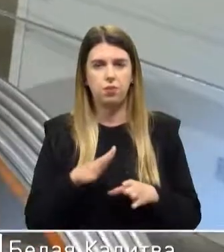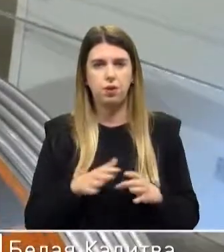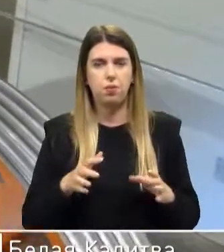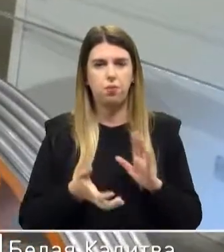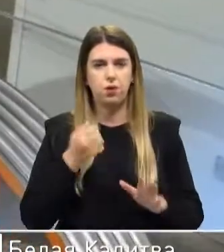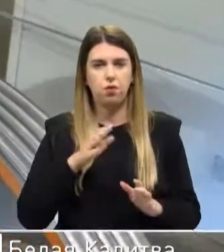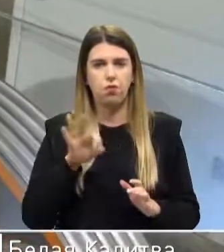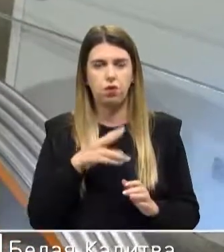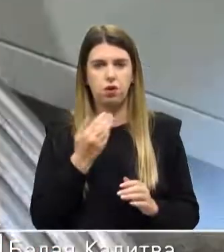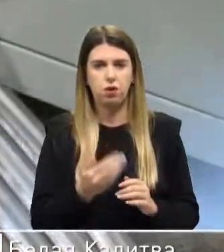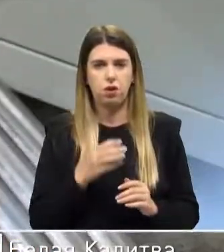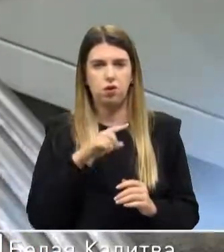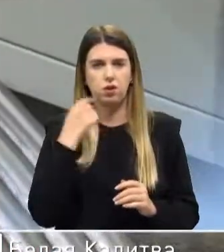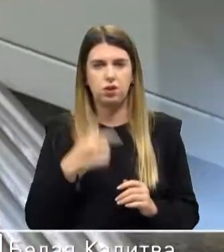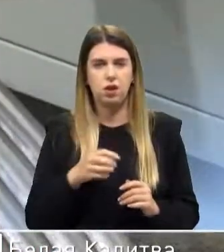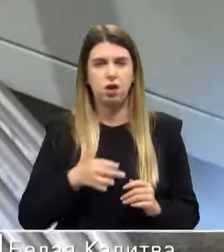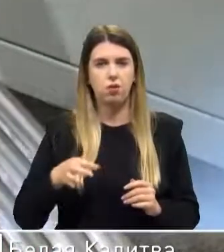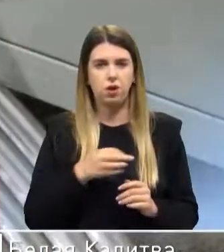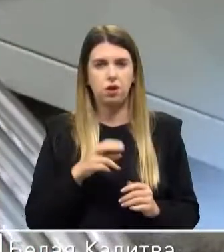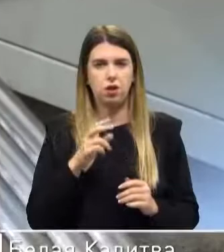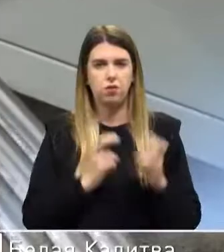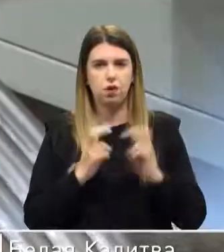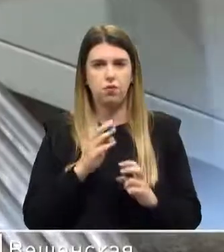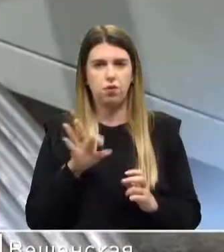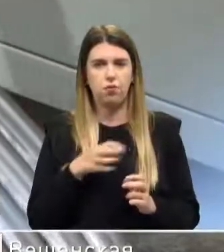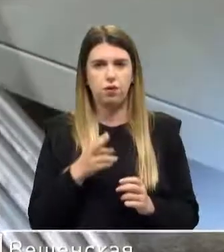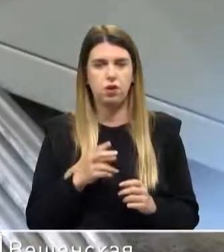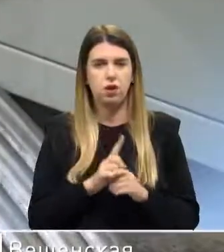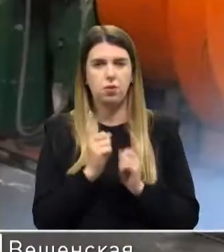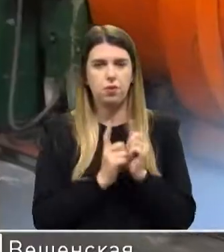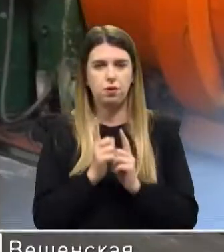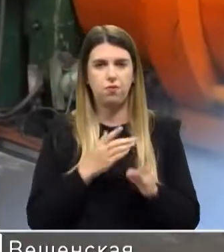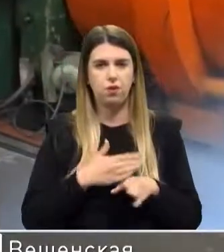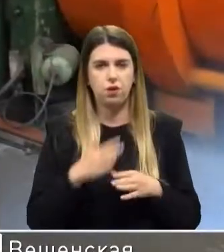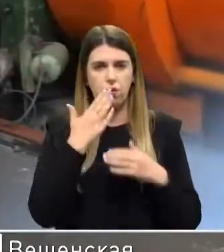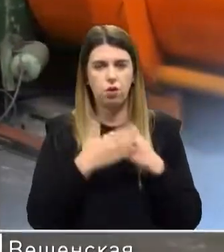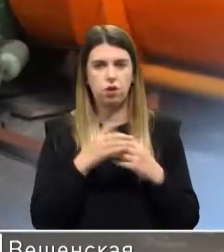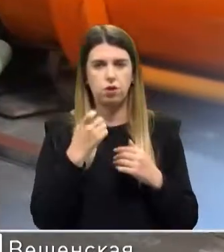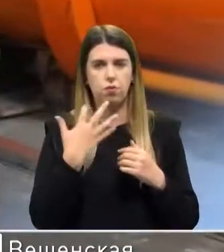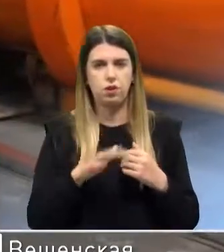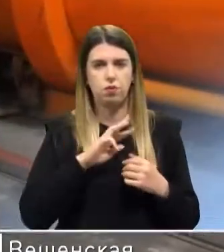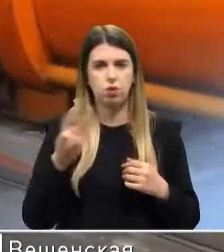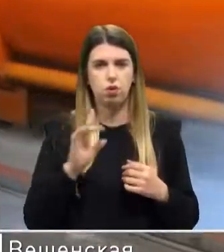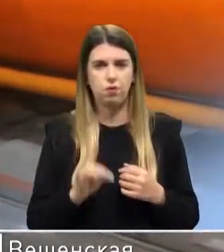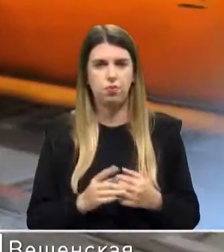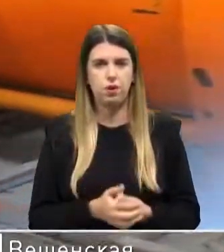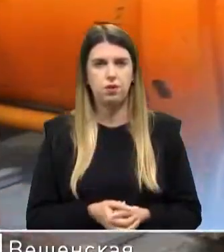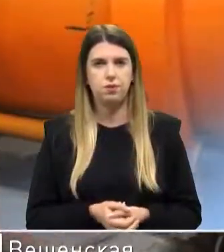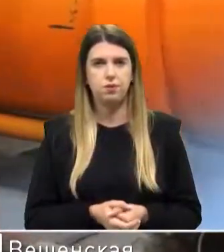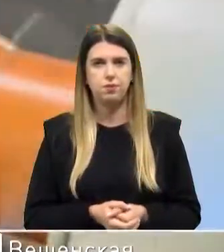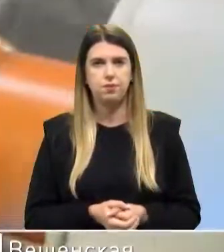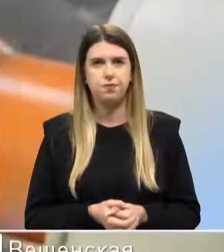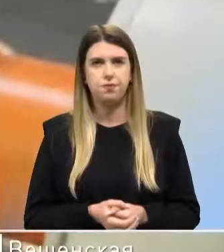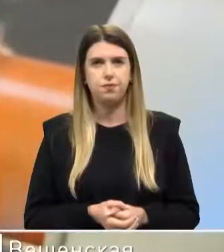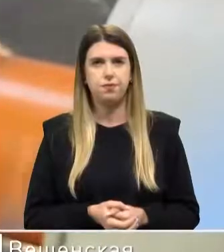поддержке Фонда промышленности России и Регионального промышленного фонда. На модернизацию выделено более 150 миллионов рублей. Александра Дурановская,